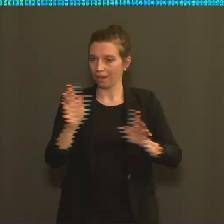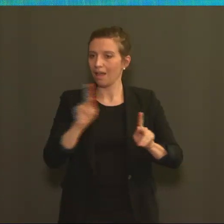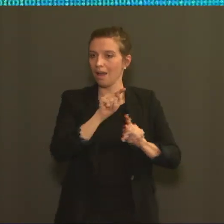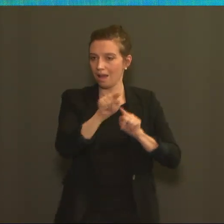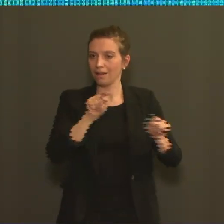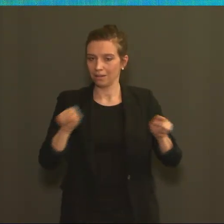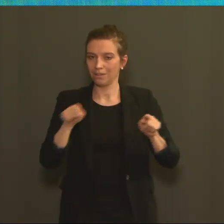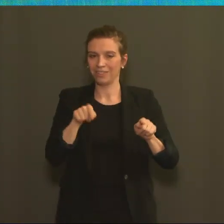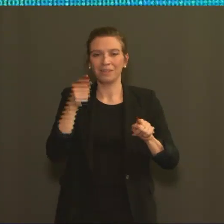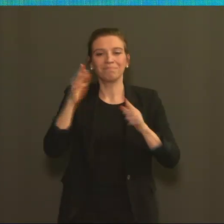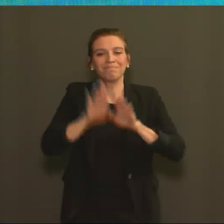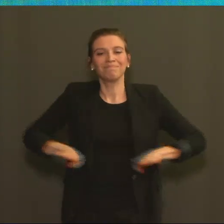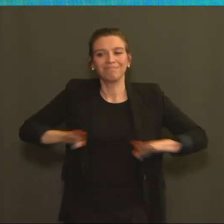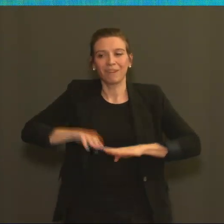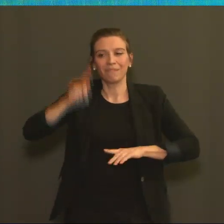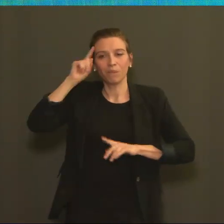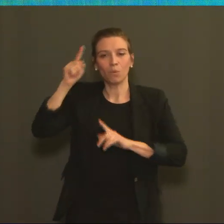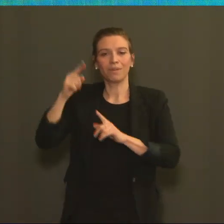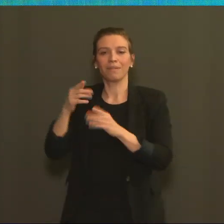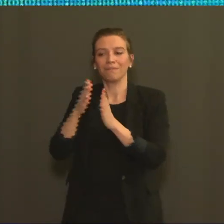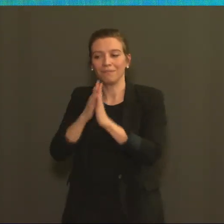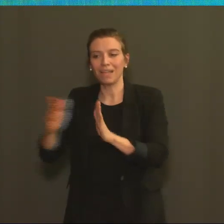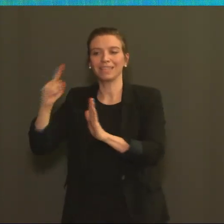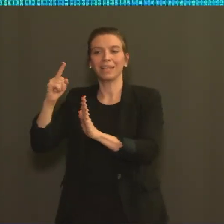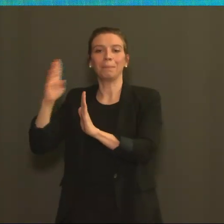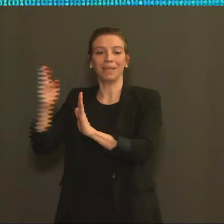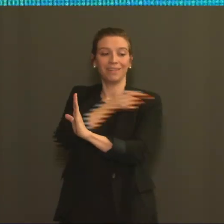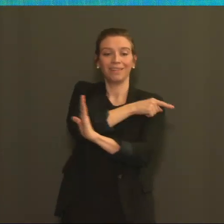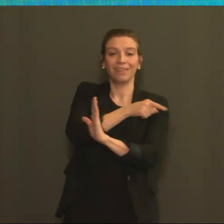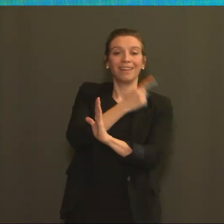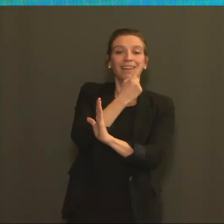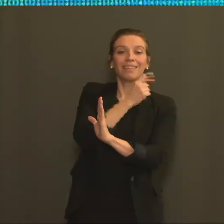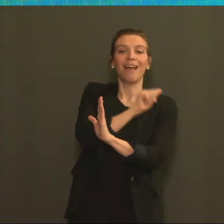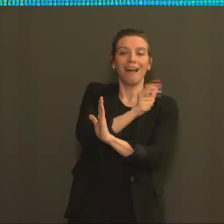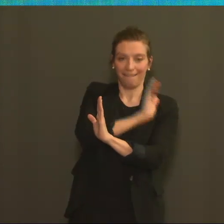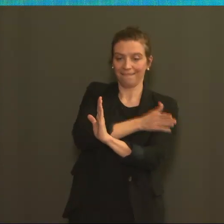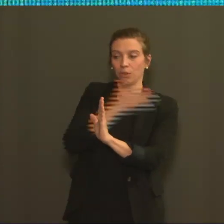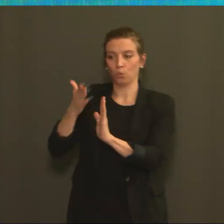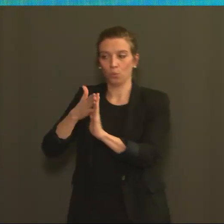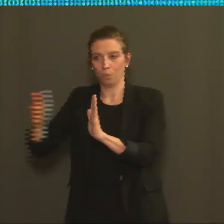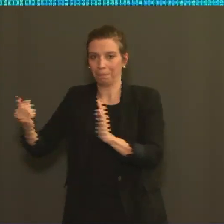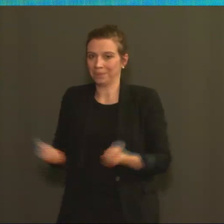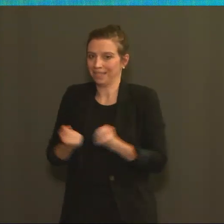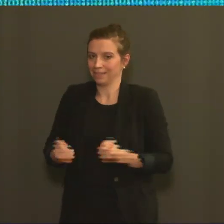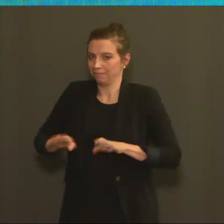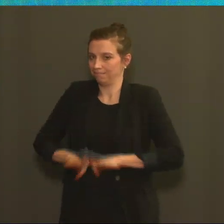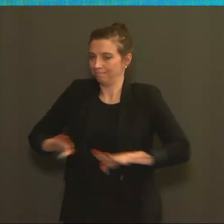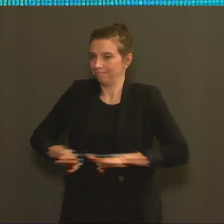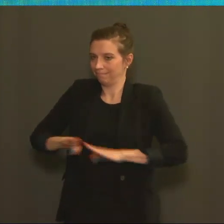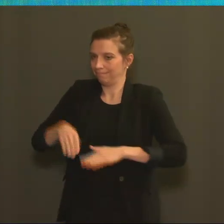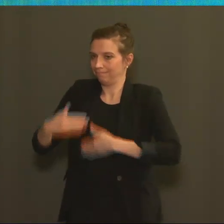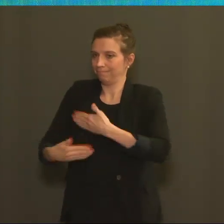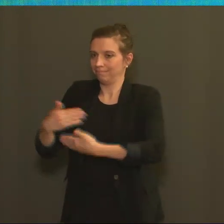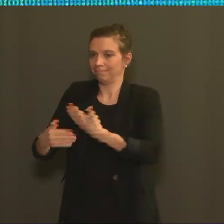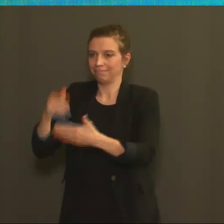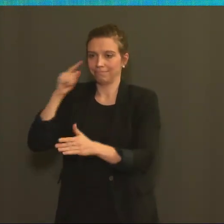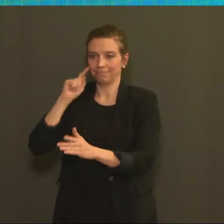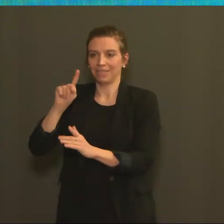in gereedheid te brengen en dan zullen alle 65-plussers waarbij we zullen beginnen met de alleroudste